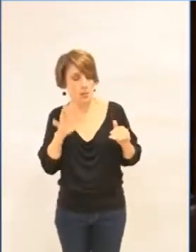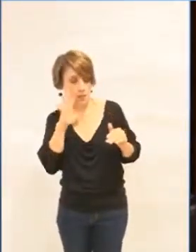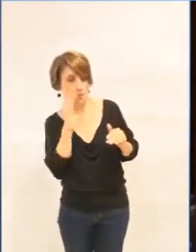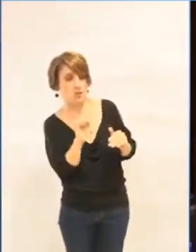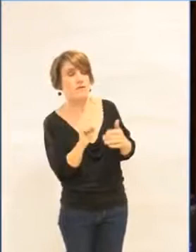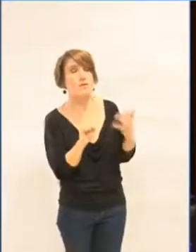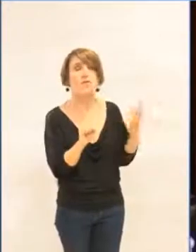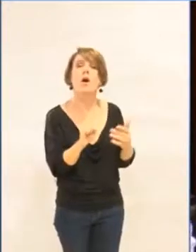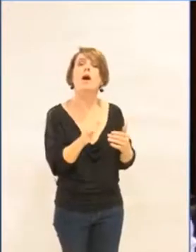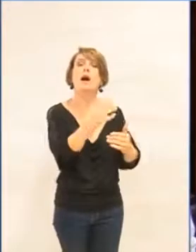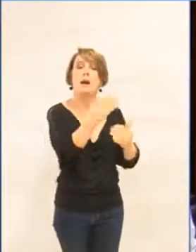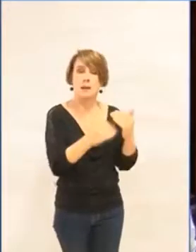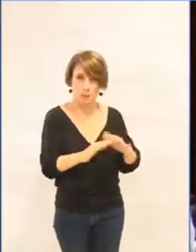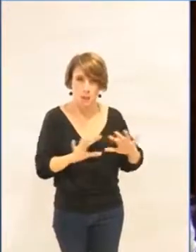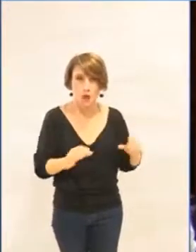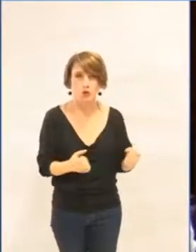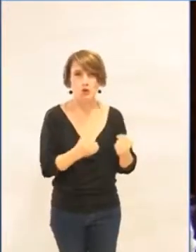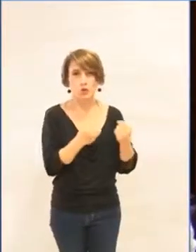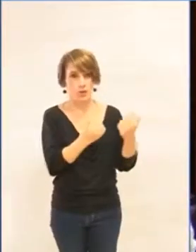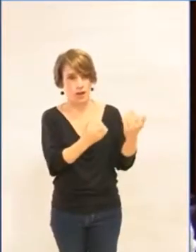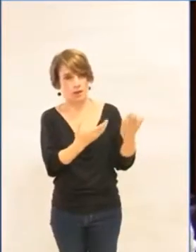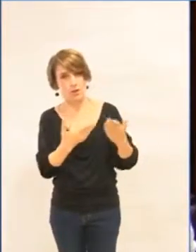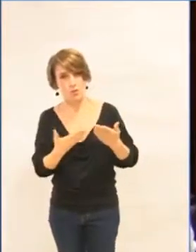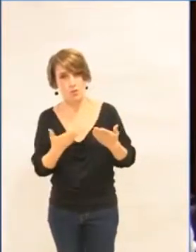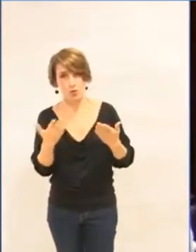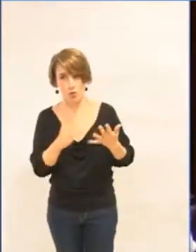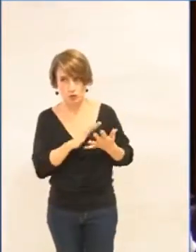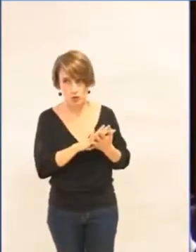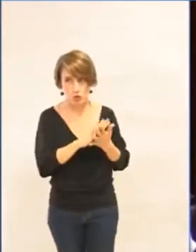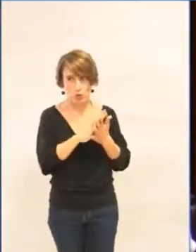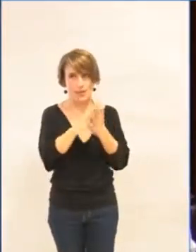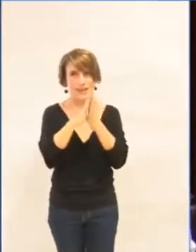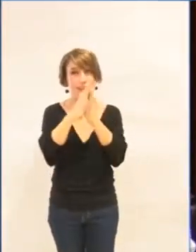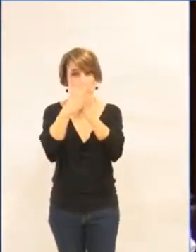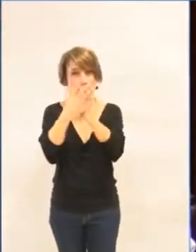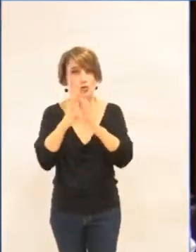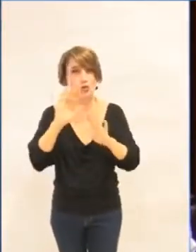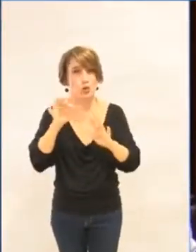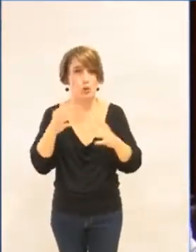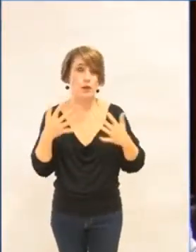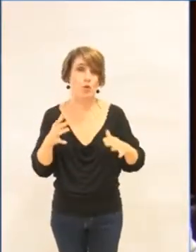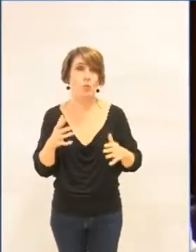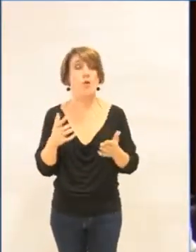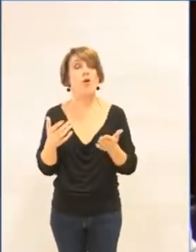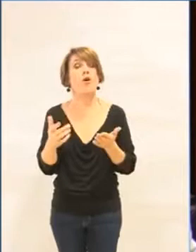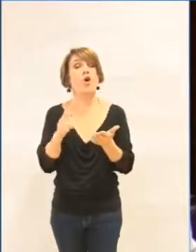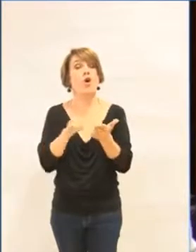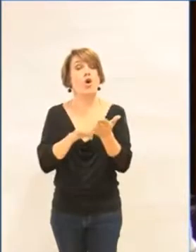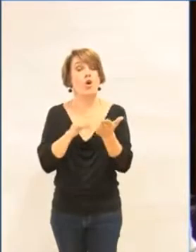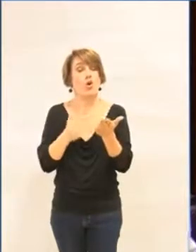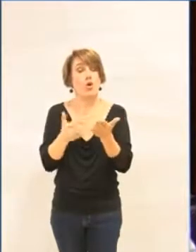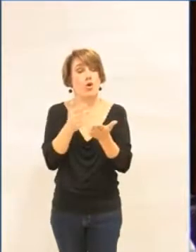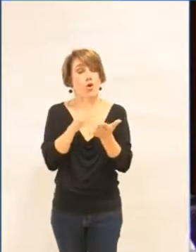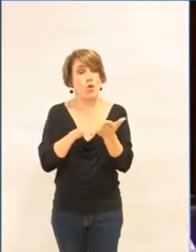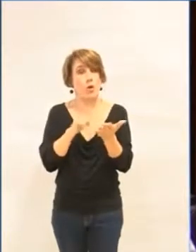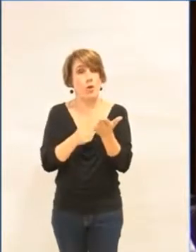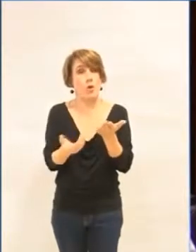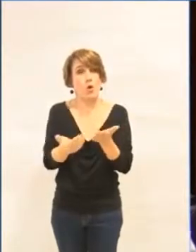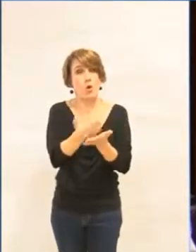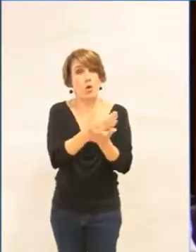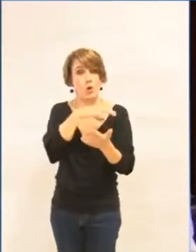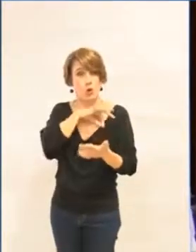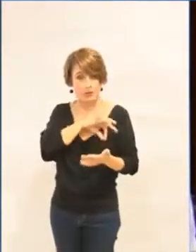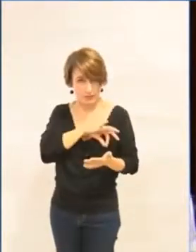auront apporté des évolutions notables en augmentant les recettes fiscales sans pour autant atteindre à